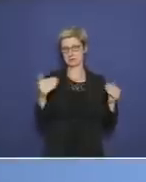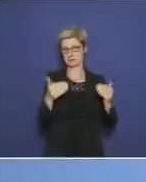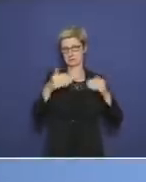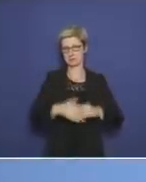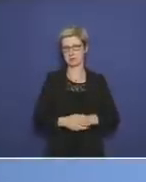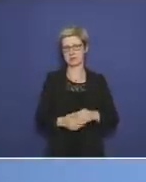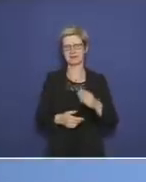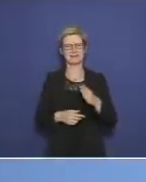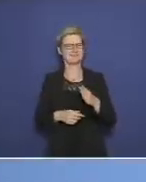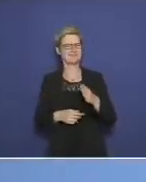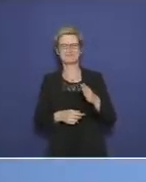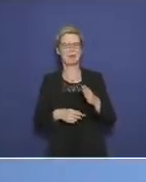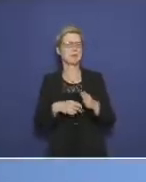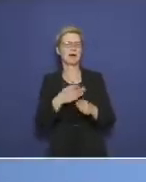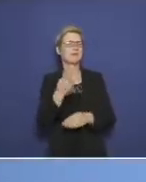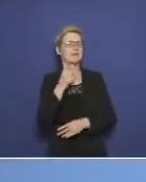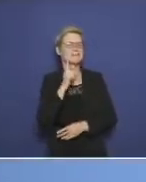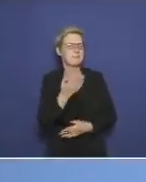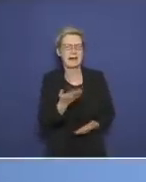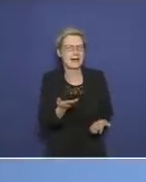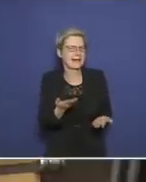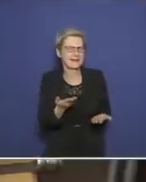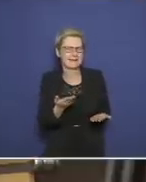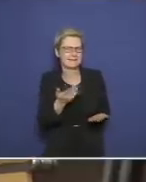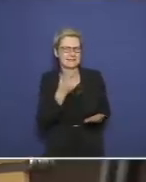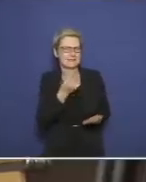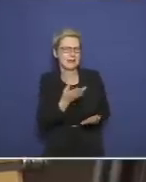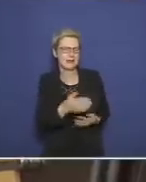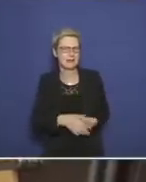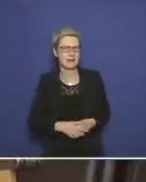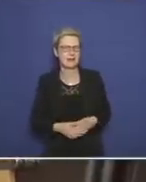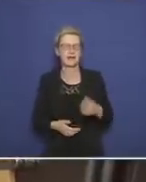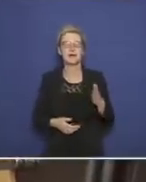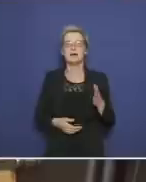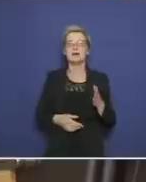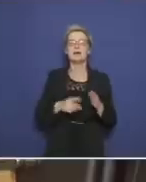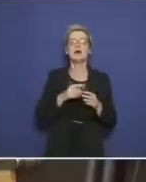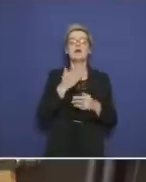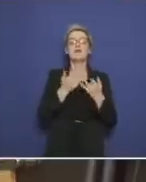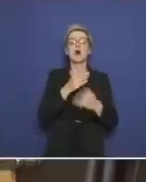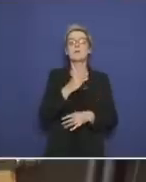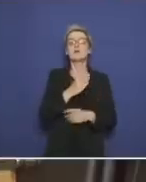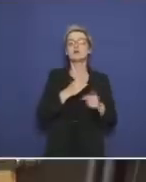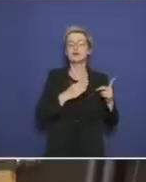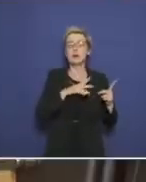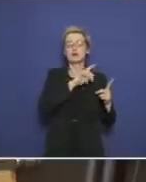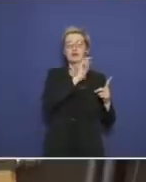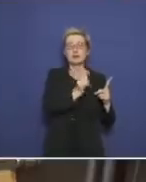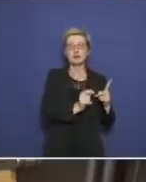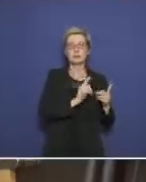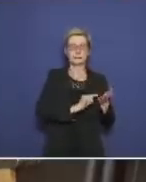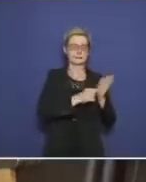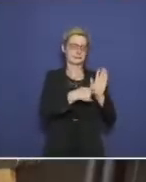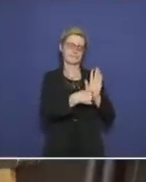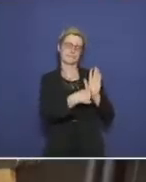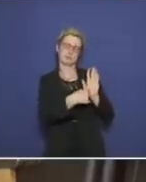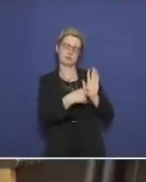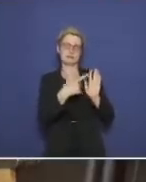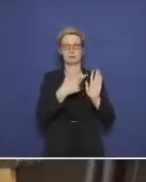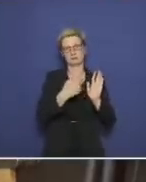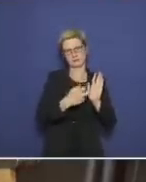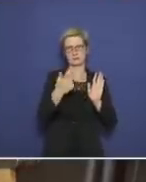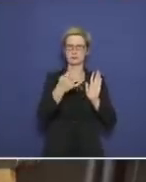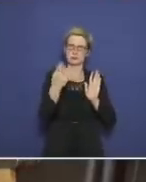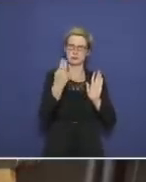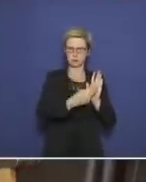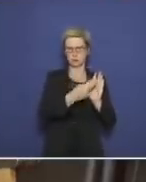weiß nicht so richtig, worauf Sie konkret hinaus. Bezieht sich auf die Studie, die Frau Buschow angeführt hat. Und Sie haben gesagt, die Studie sei Ihnen